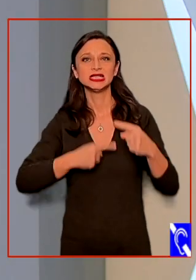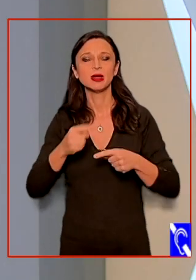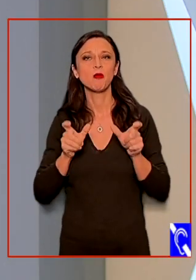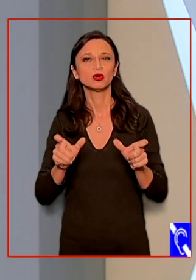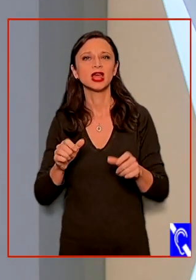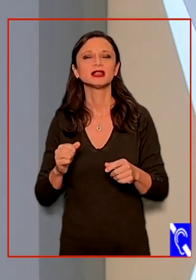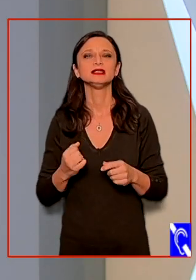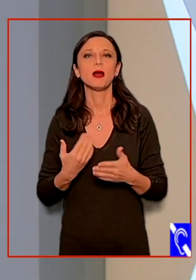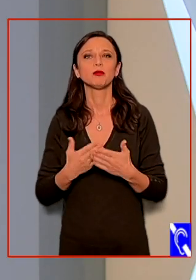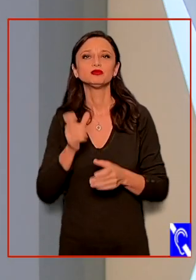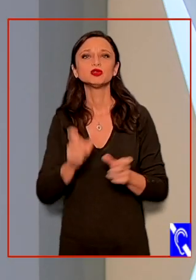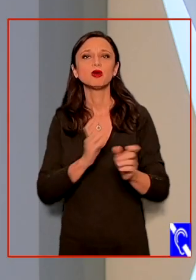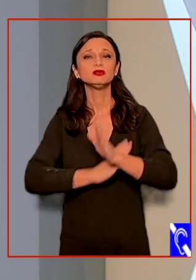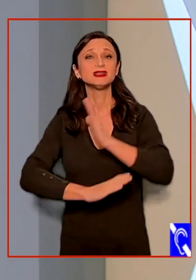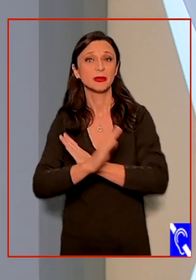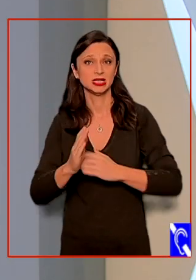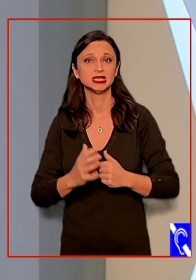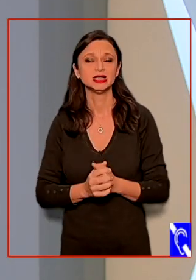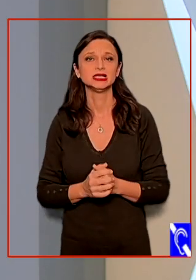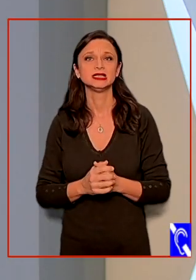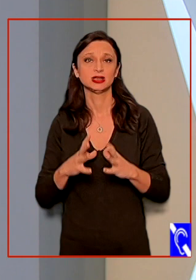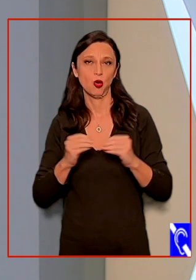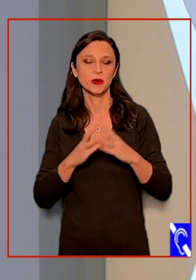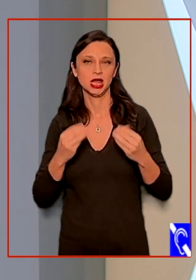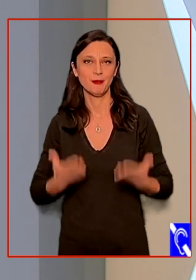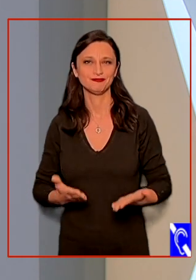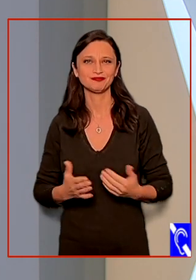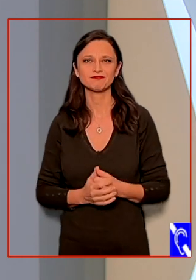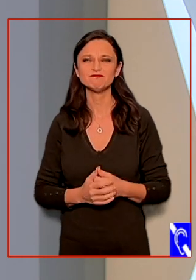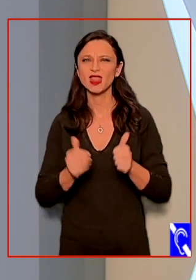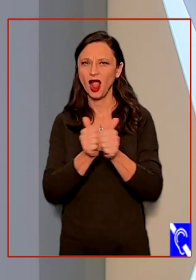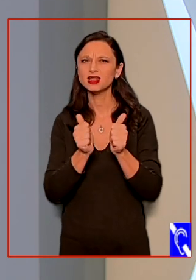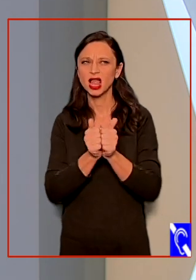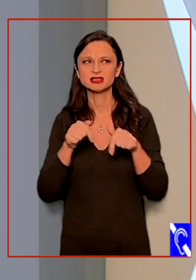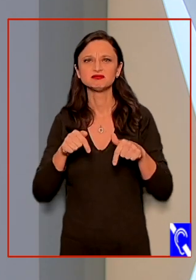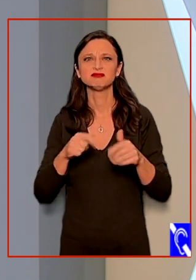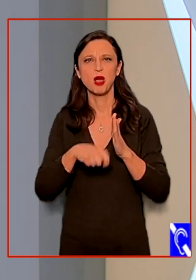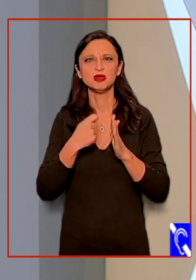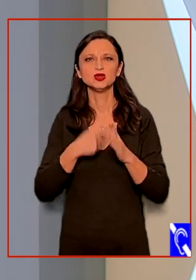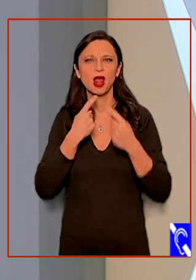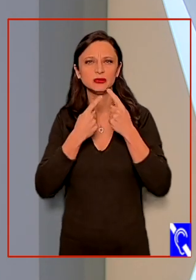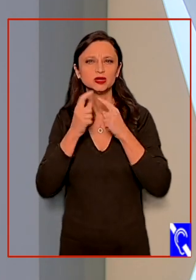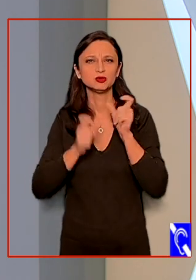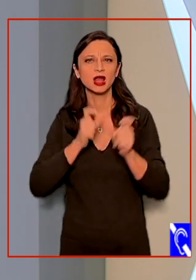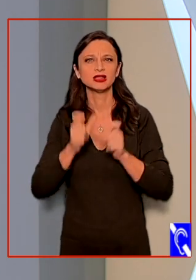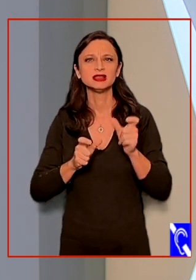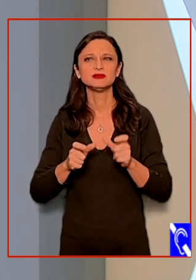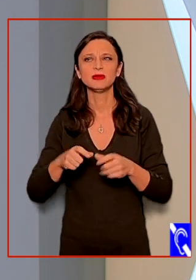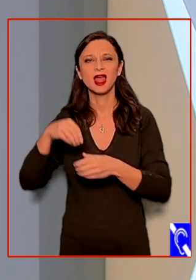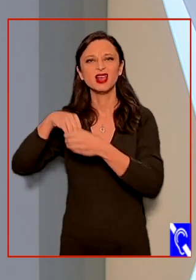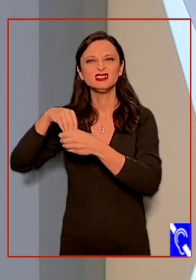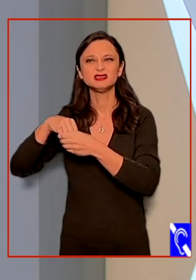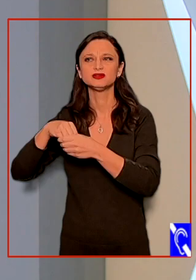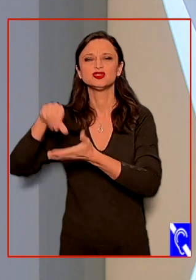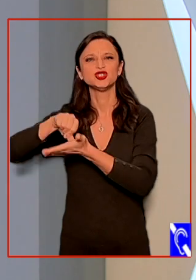sistemul de protecție și ocrotire a persoanelor cu dizabilități din țara noastră. Adesea am abordat subiectul instituționalizării și